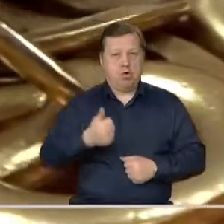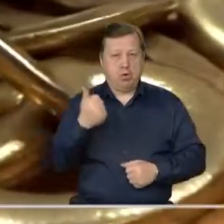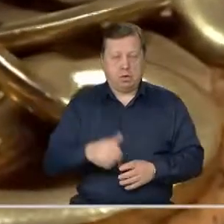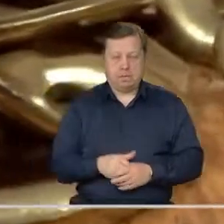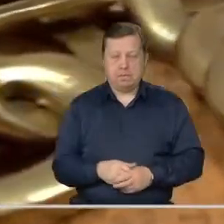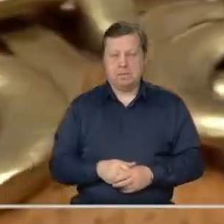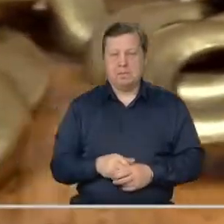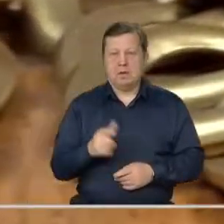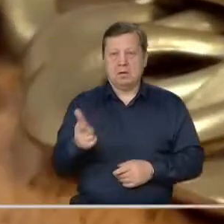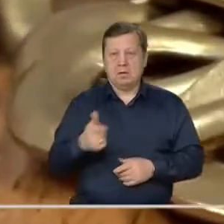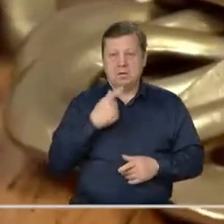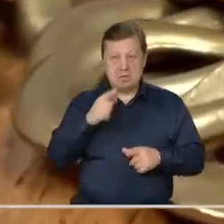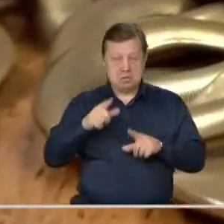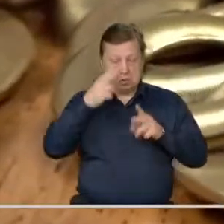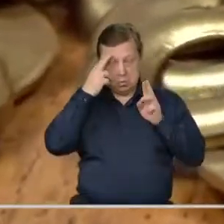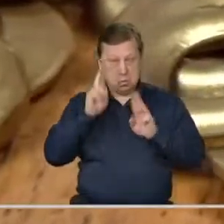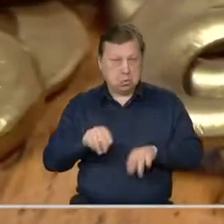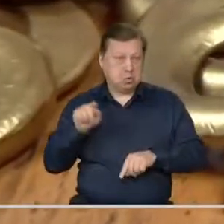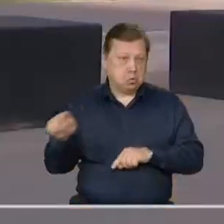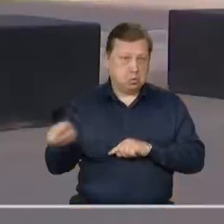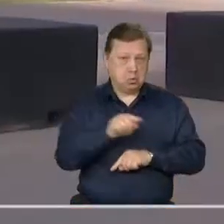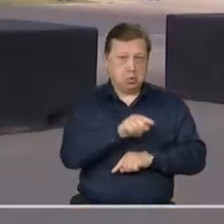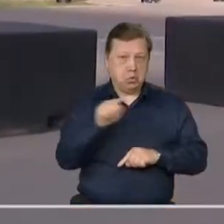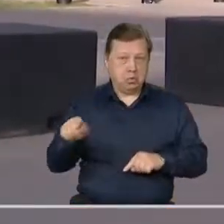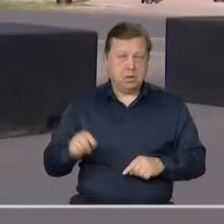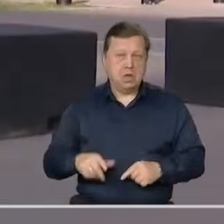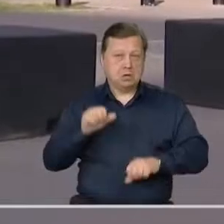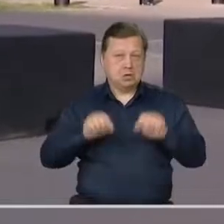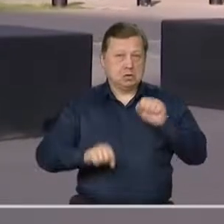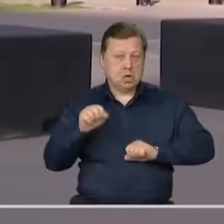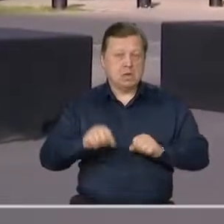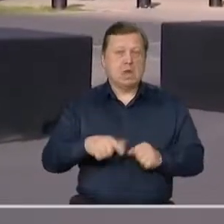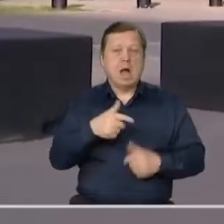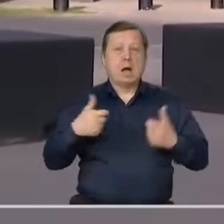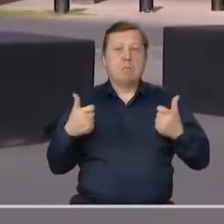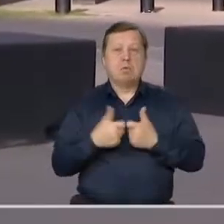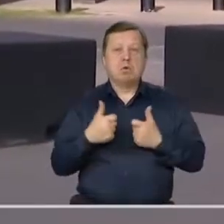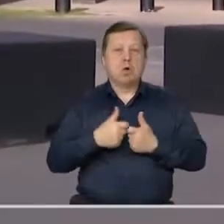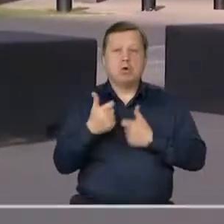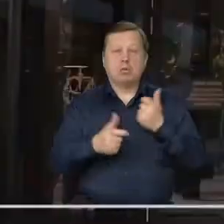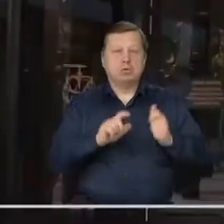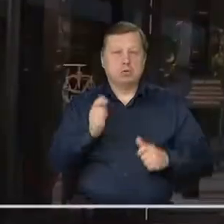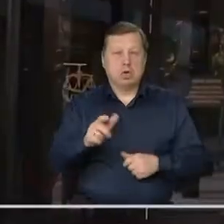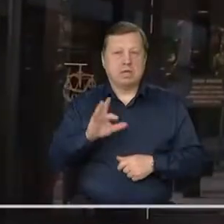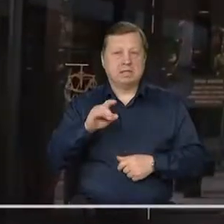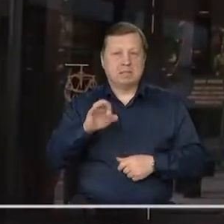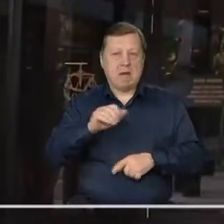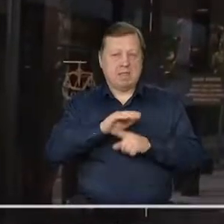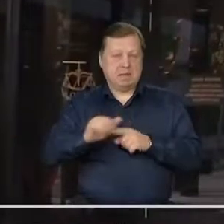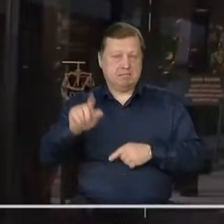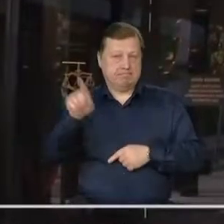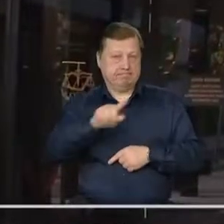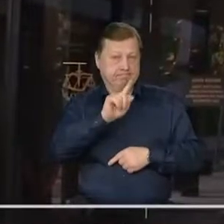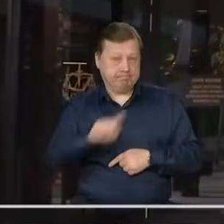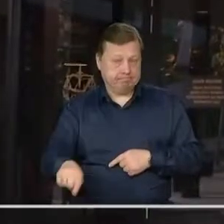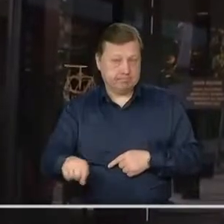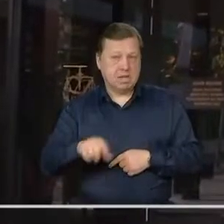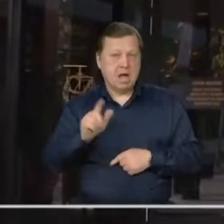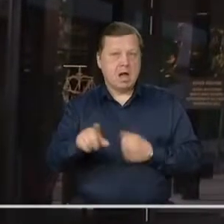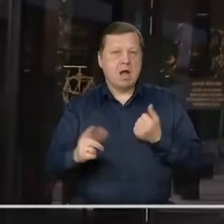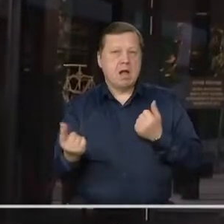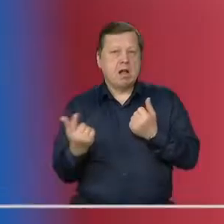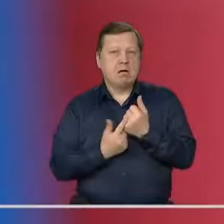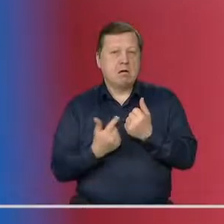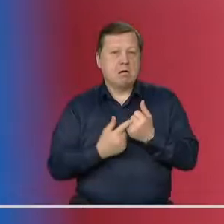uznaniowy wybór kartą jedynie wierzchołek góry lodowej dotyczącej sędziów Bruksela robi wszystko by zlikwidować izbę dyscyplinarną która rozlicza sędziów